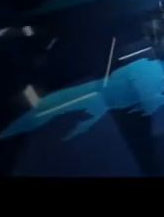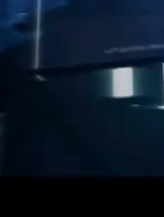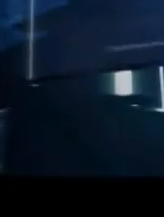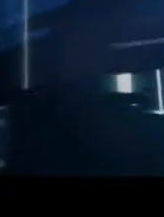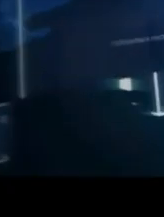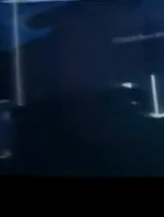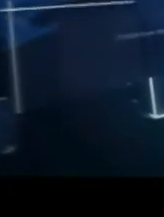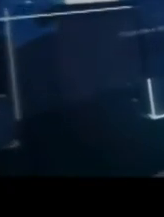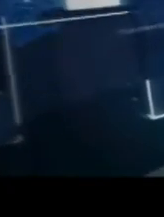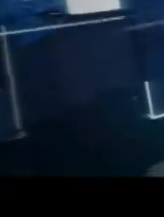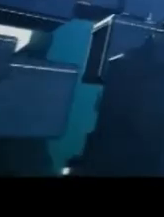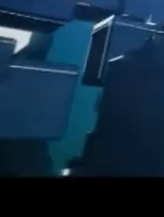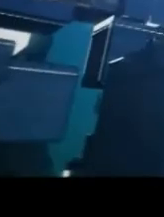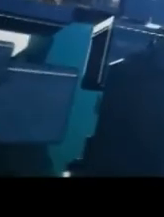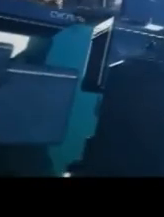Музика